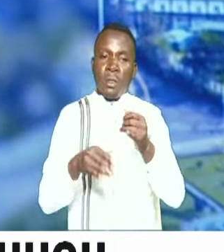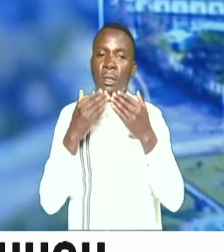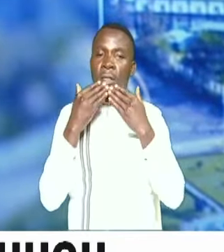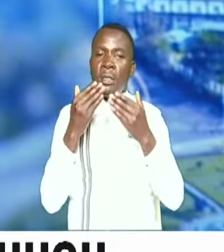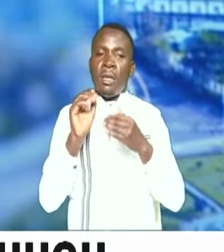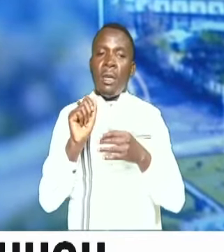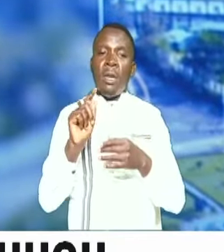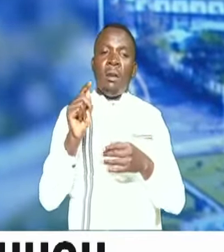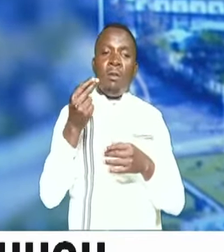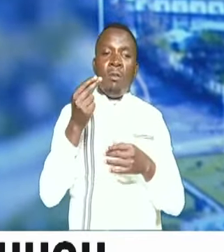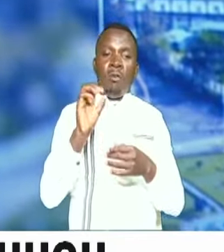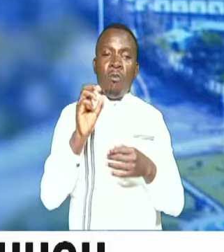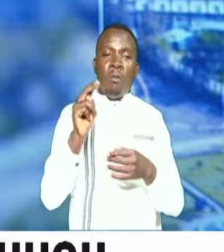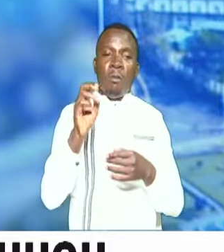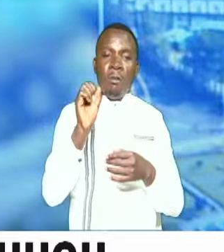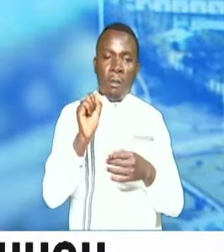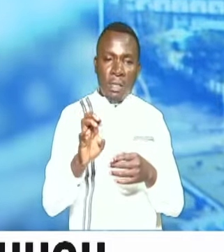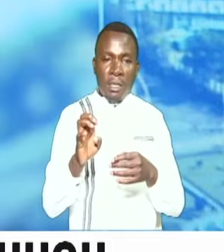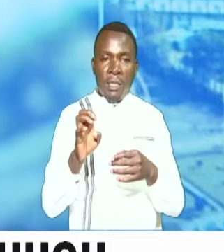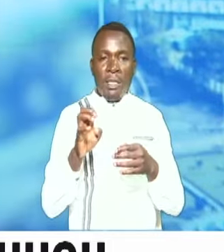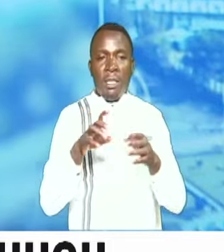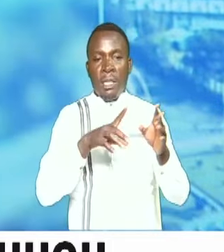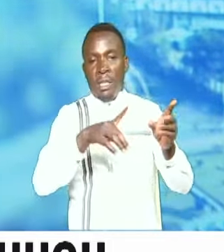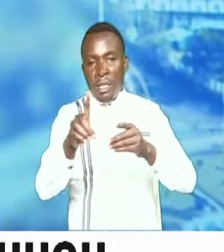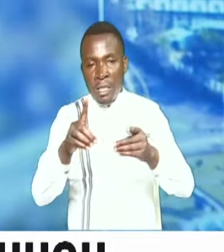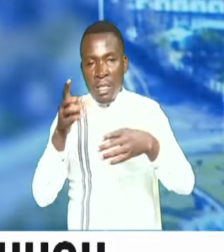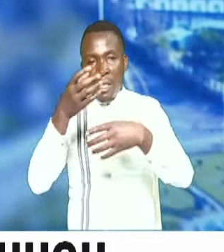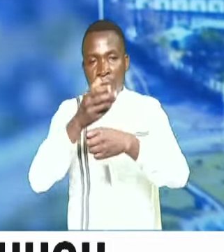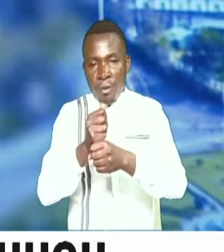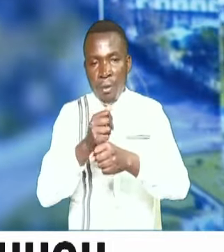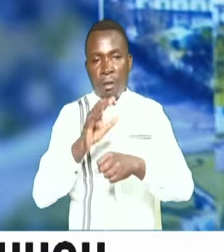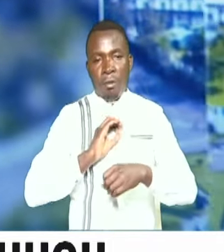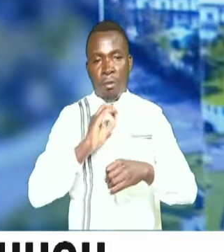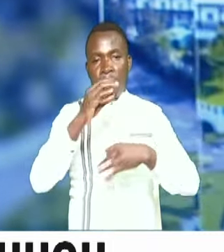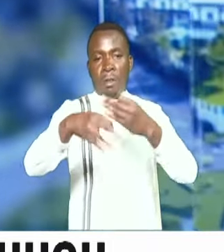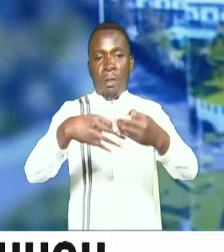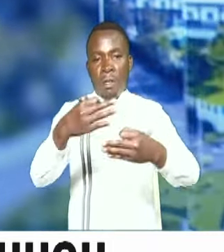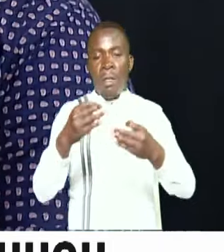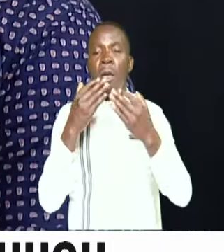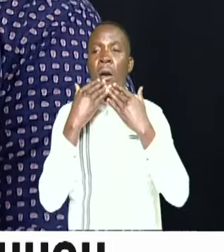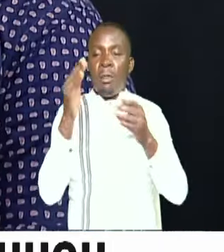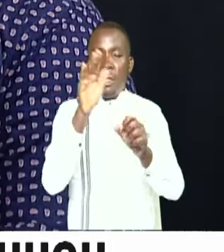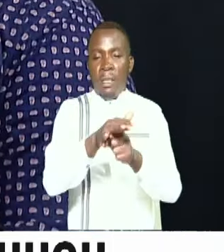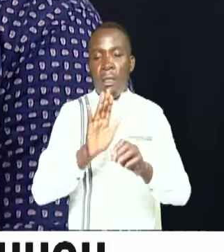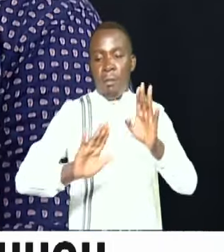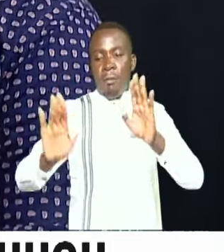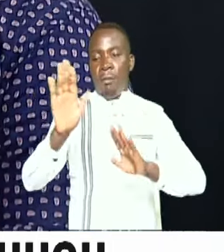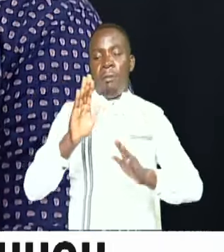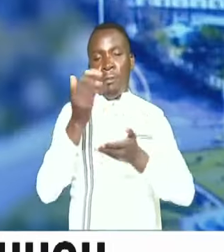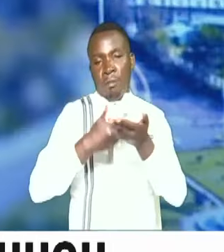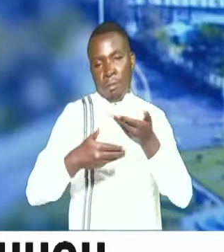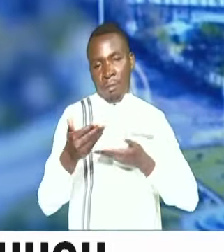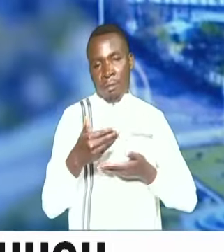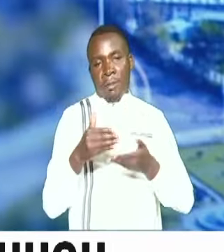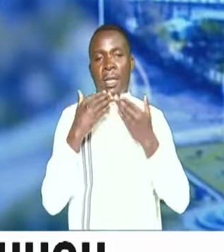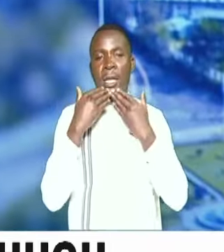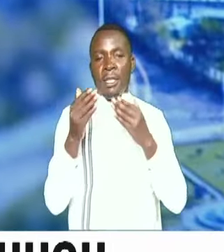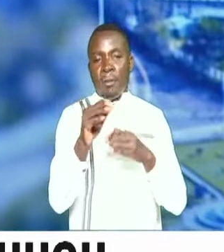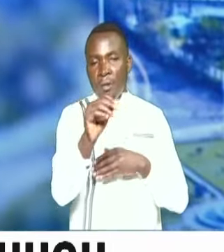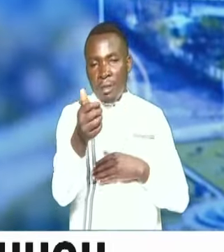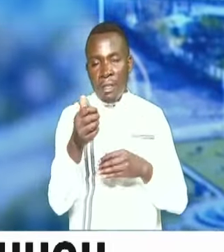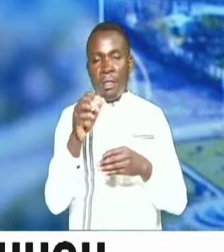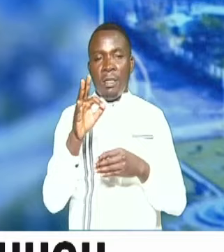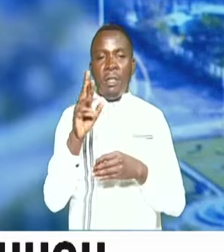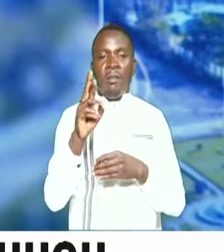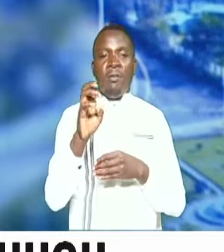umunyamabanga nshingwabikorwa wishyira hamwe ry'abanyenganda wakoze cyane kwitabira ikiganiro wakoze cyane ndashimira cyane kandi bwana